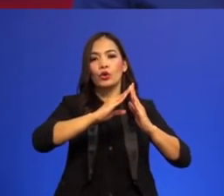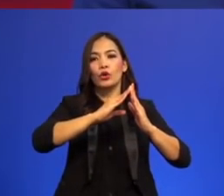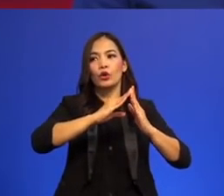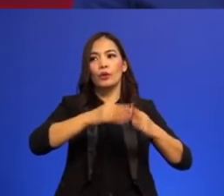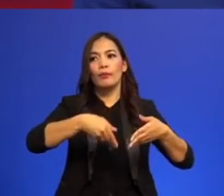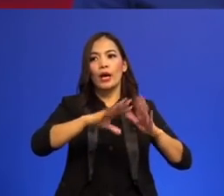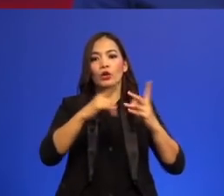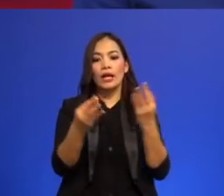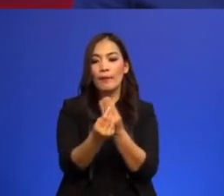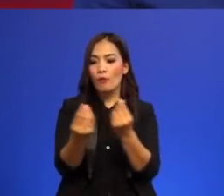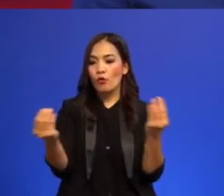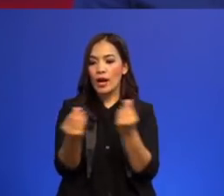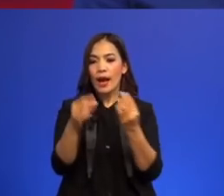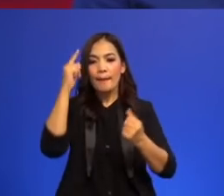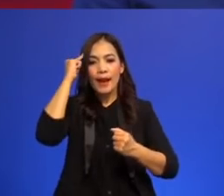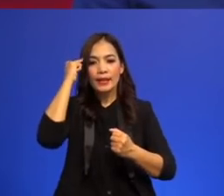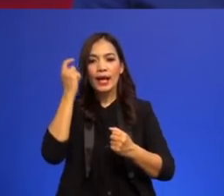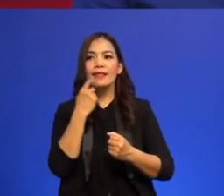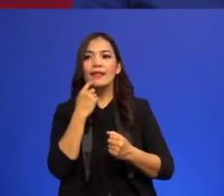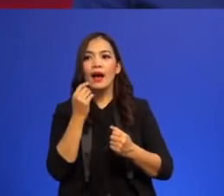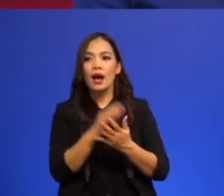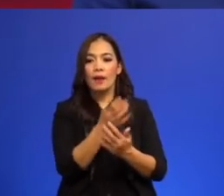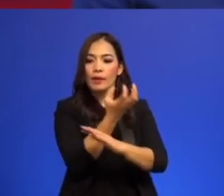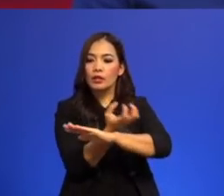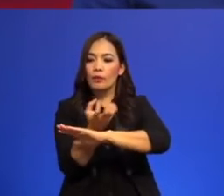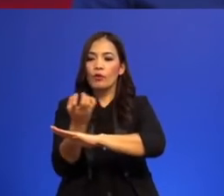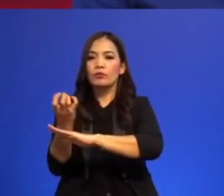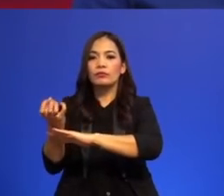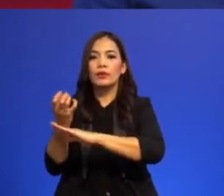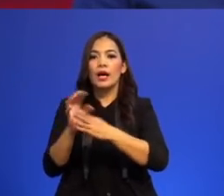belajar hidroponik, belajar ayam,